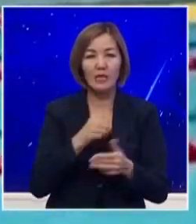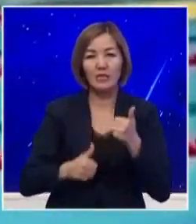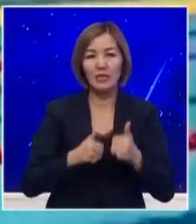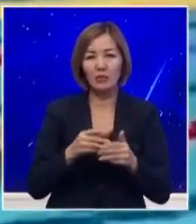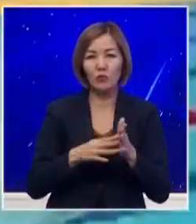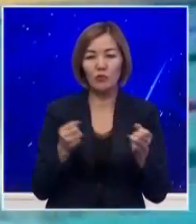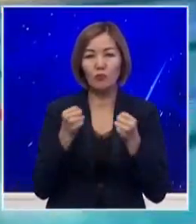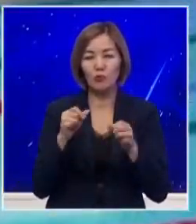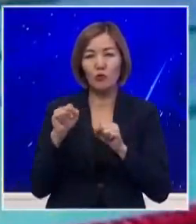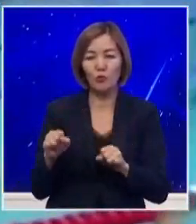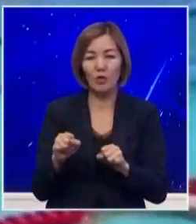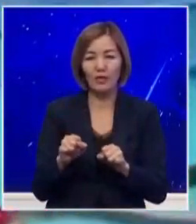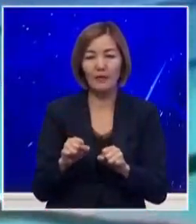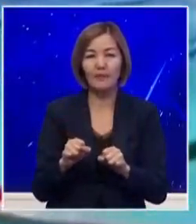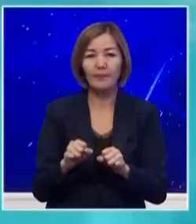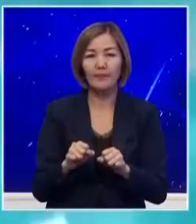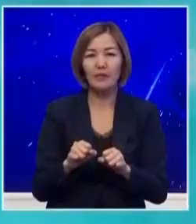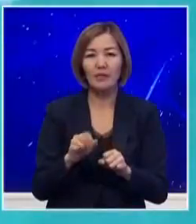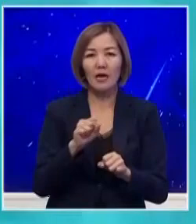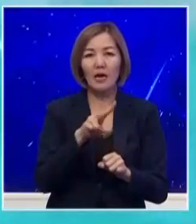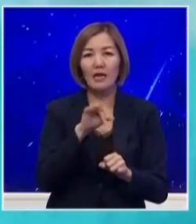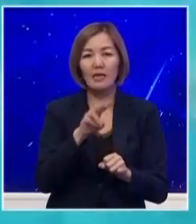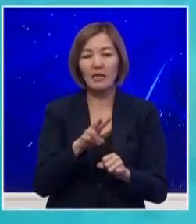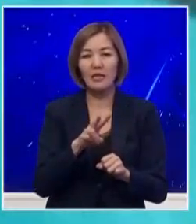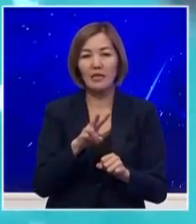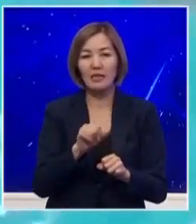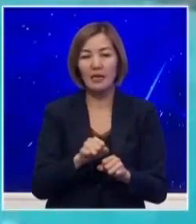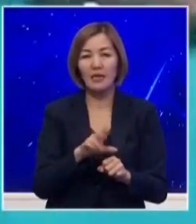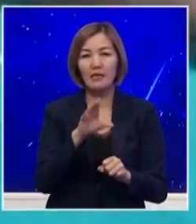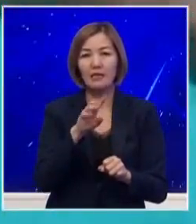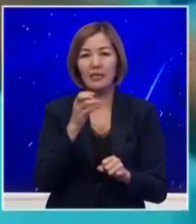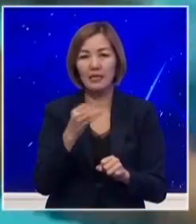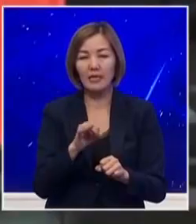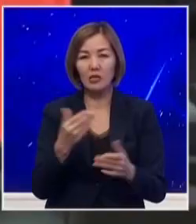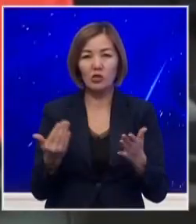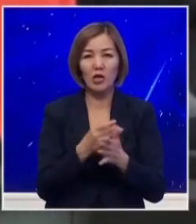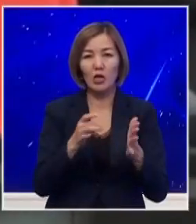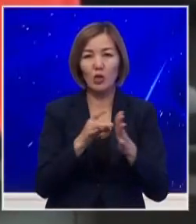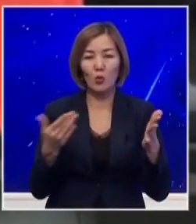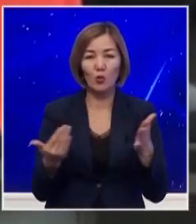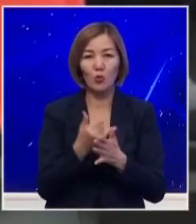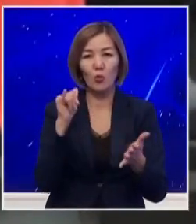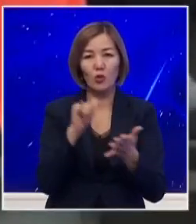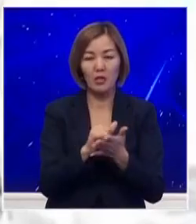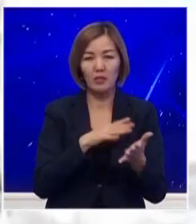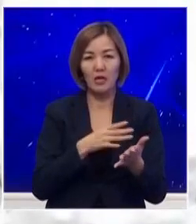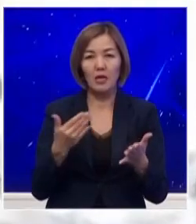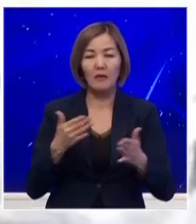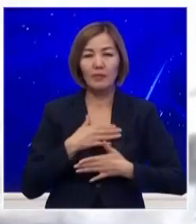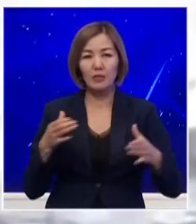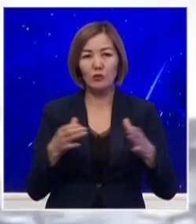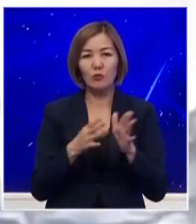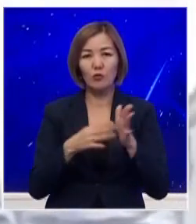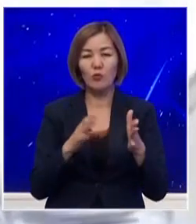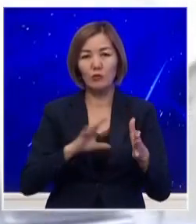9 спортшы қорғады. Олардың қатарындағы Алена Дубинина мен Сергей Кинин жаңа рекорд орнатты. Жалпы командалық есепте біздің спортшылар